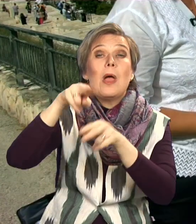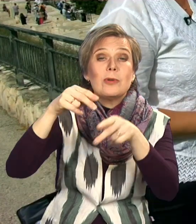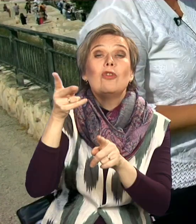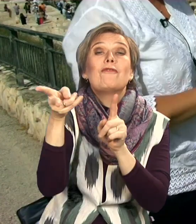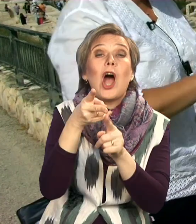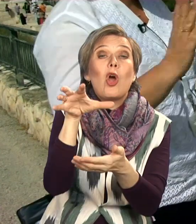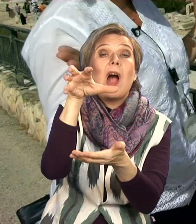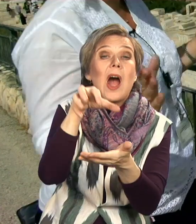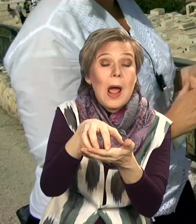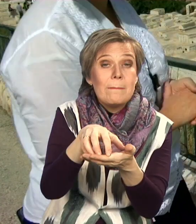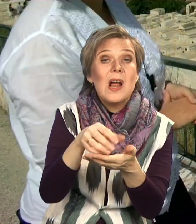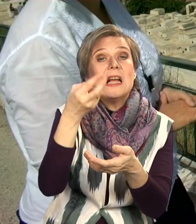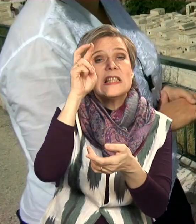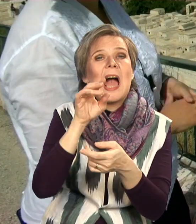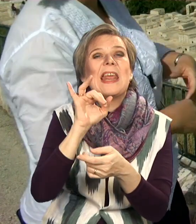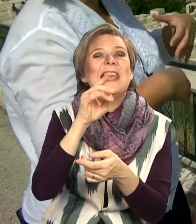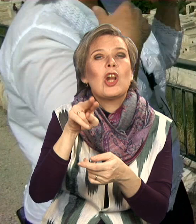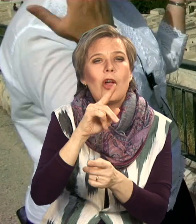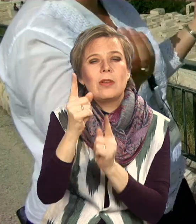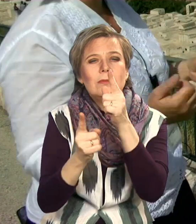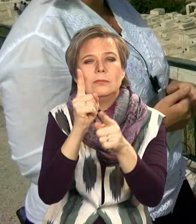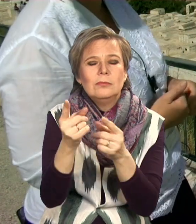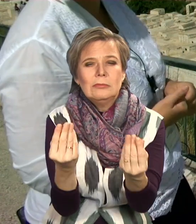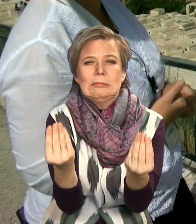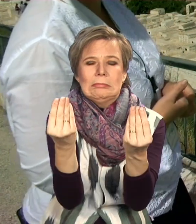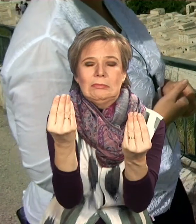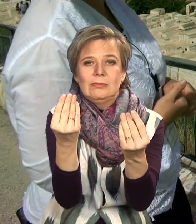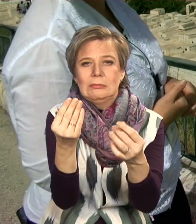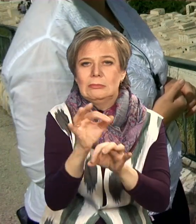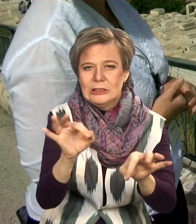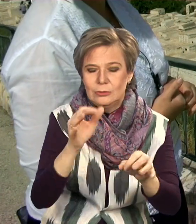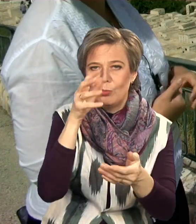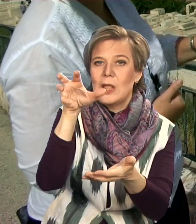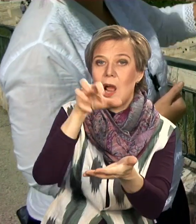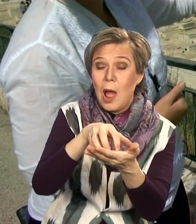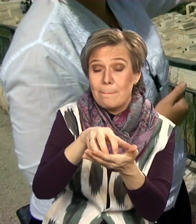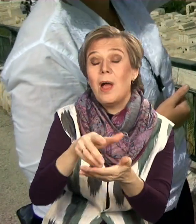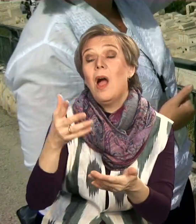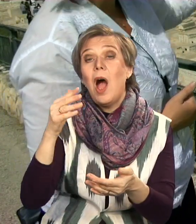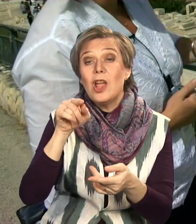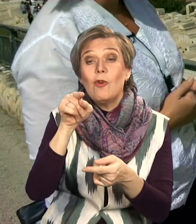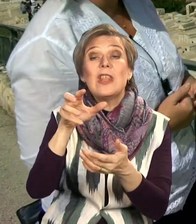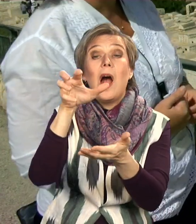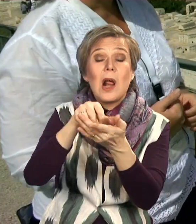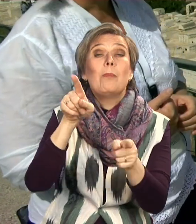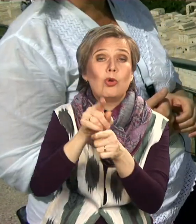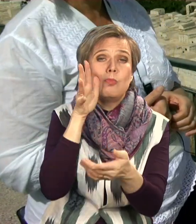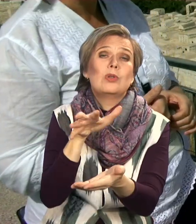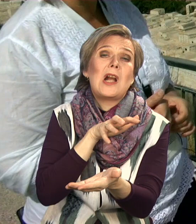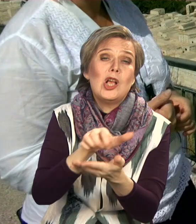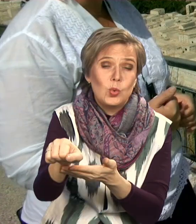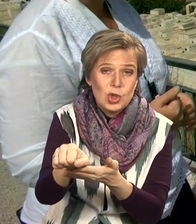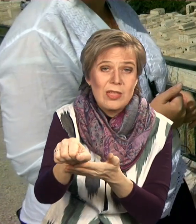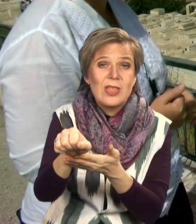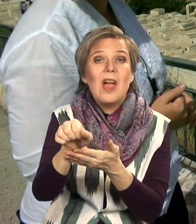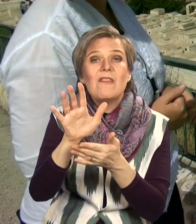храм, а царь Ирод его перестроит и сделает его величественным и пышным. И вот уже тот храм будет разрушен